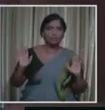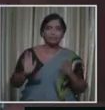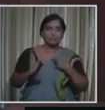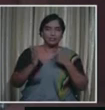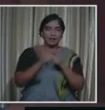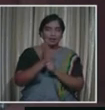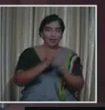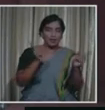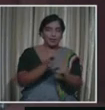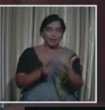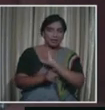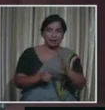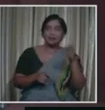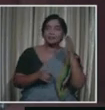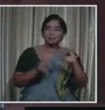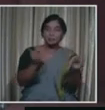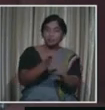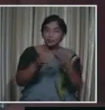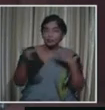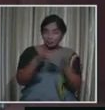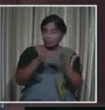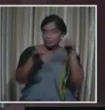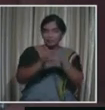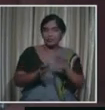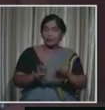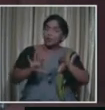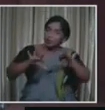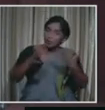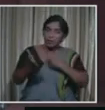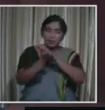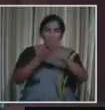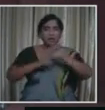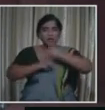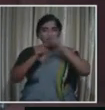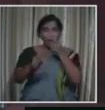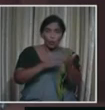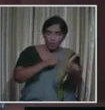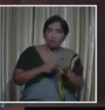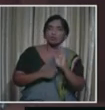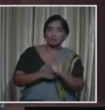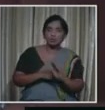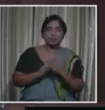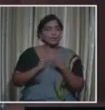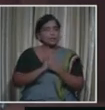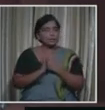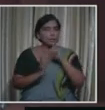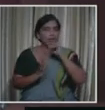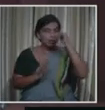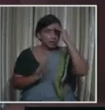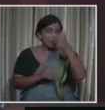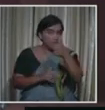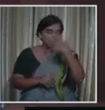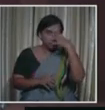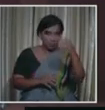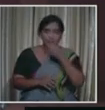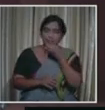කණ්ඩායම් හොදලා මතකද බගන්න. එහෙම මර කණ්ඩායම් හොදලා කොතනාරි සාමකාම උද්ඝෝෂකයන්ට පහර දෙනවනම්. බරු කතානායකතුමනි. හොඳට මතක තියාගන්න